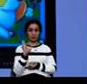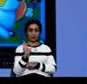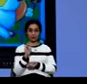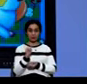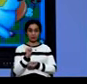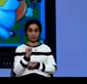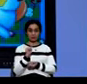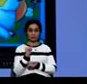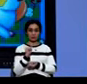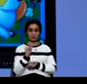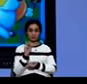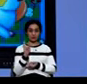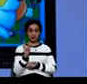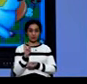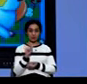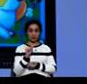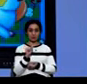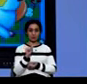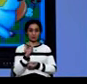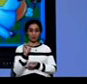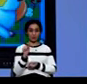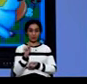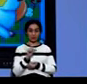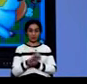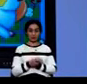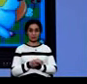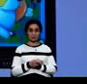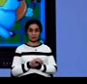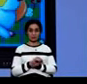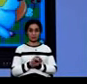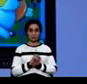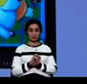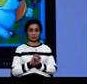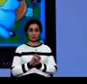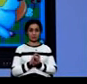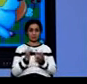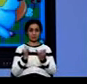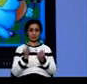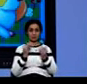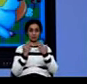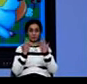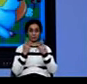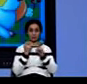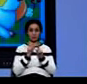В, К, А. Теперь прочитаем